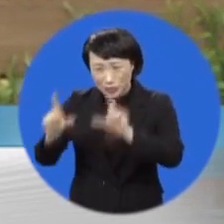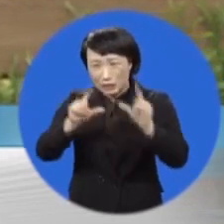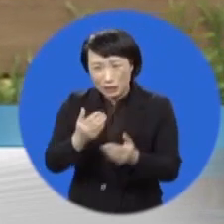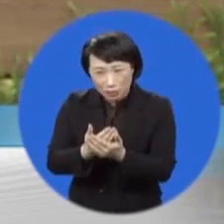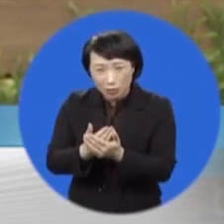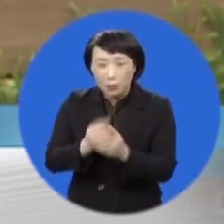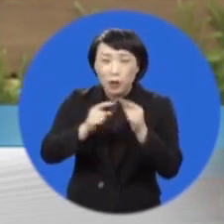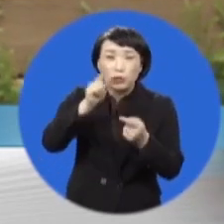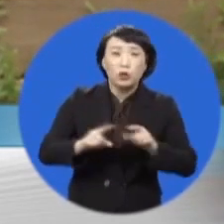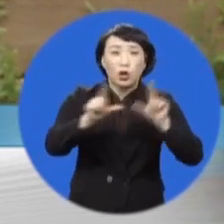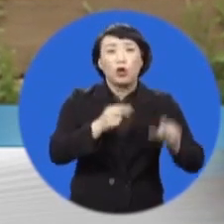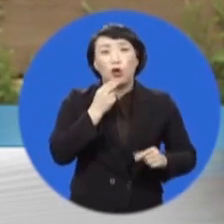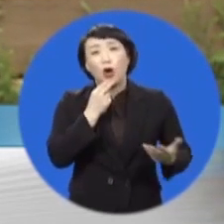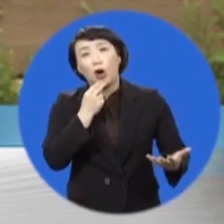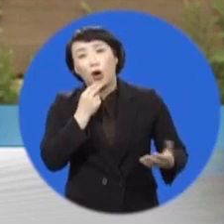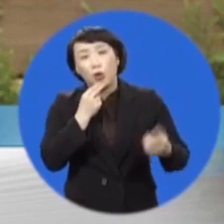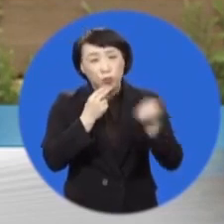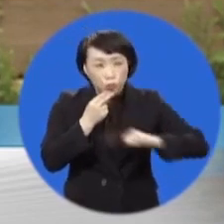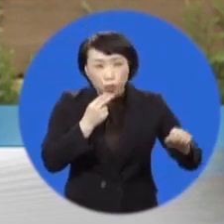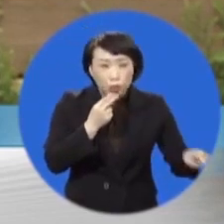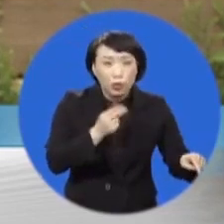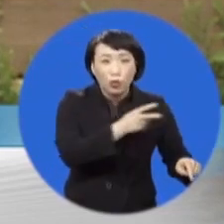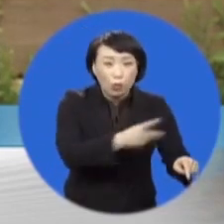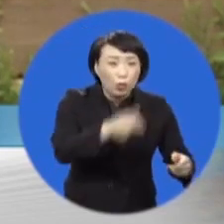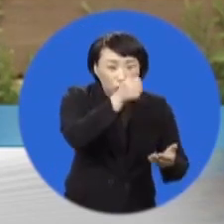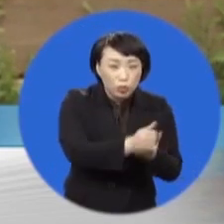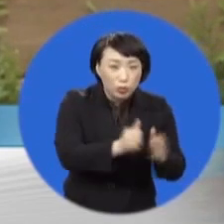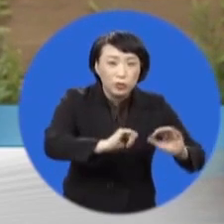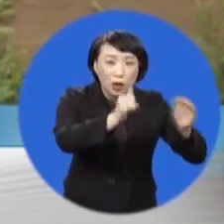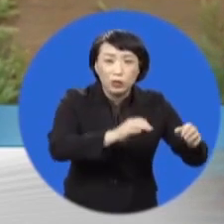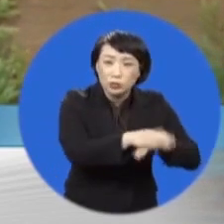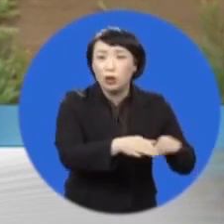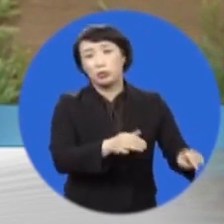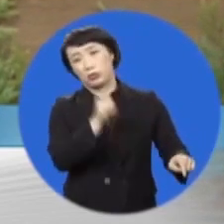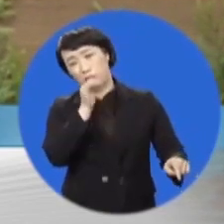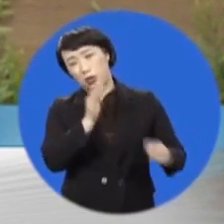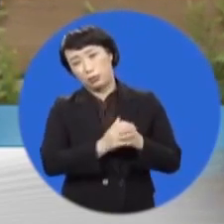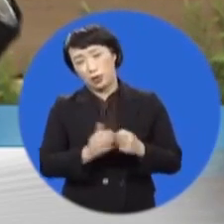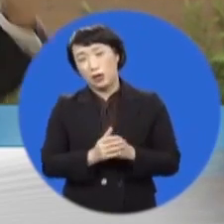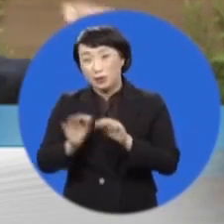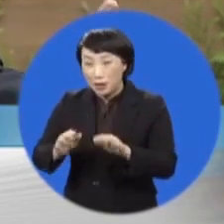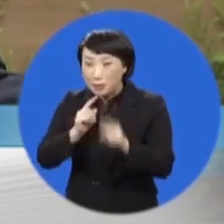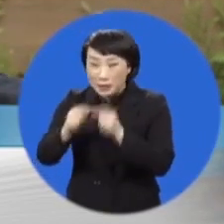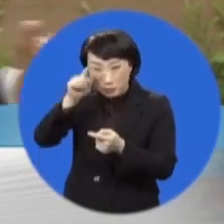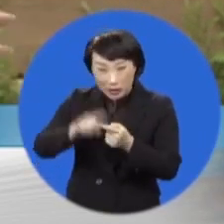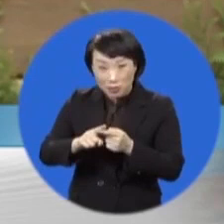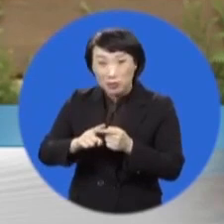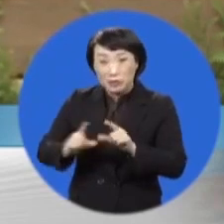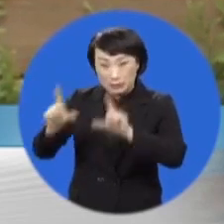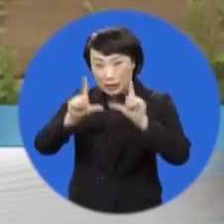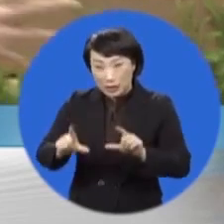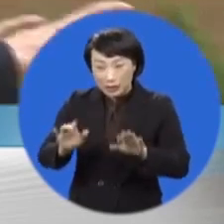말씀대로 않다는 모집도 순종이 죄 이게 세상 포기 요 그럼 말씀대로 말씀대로